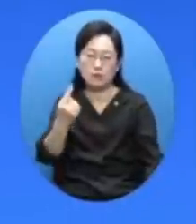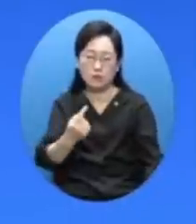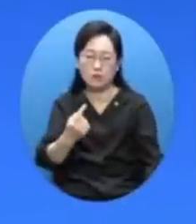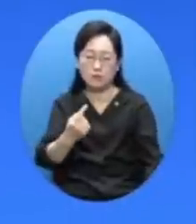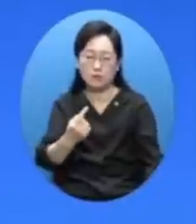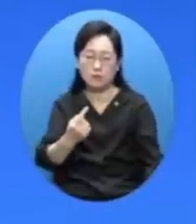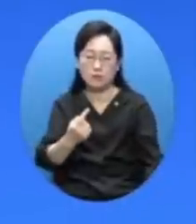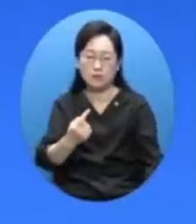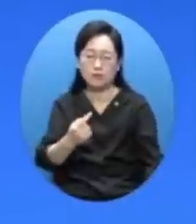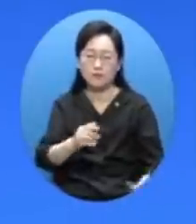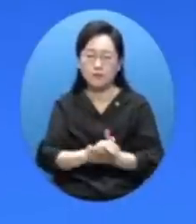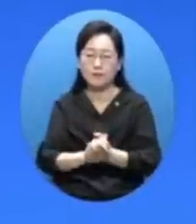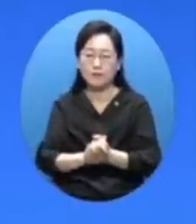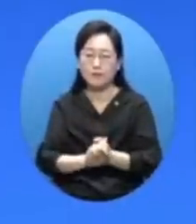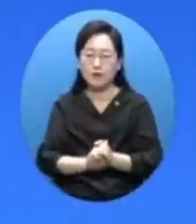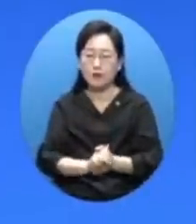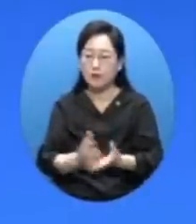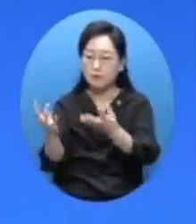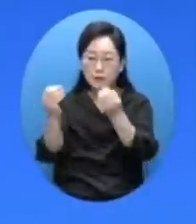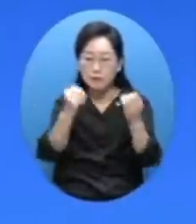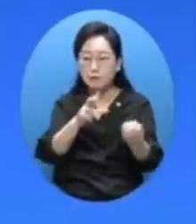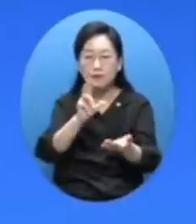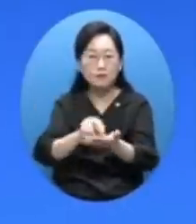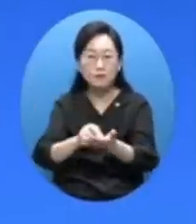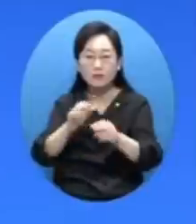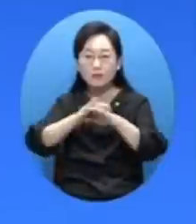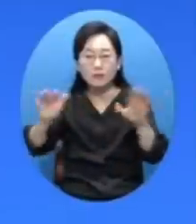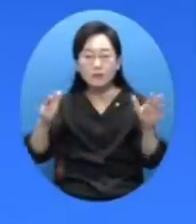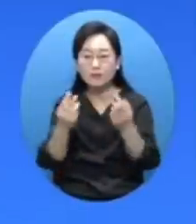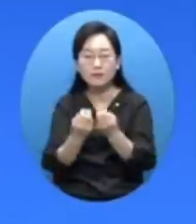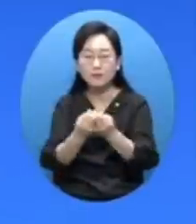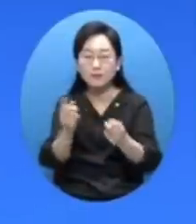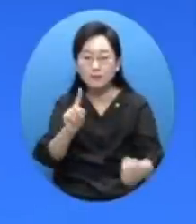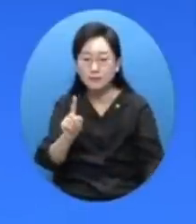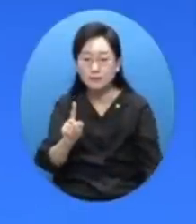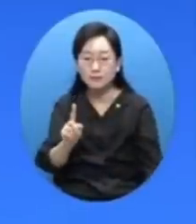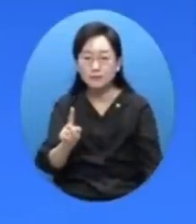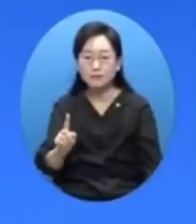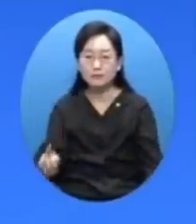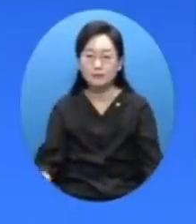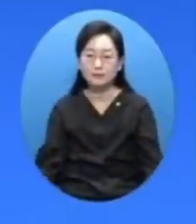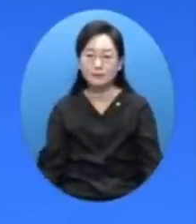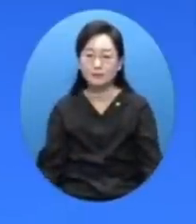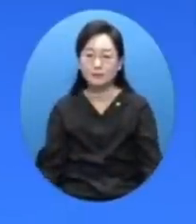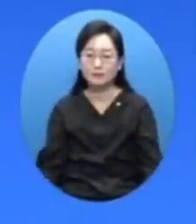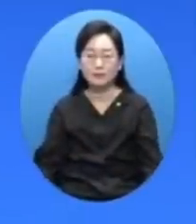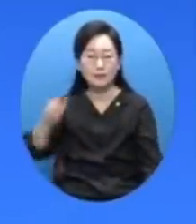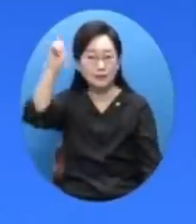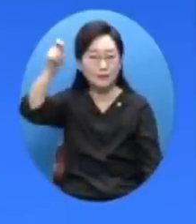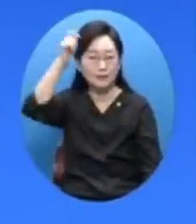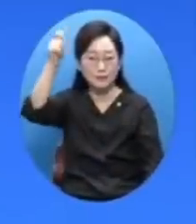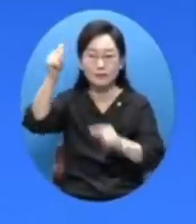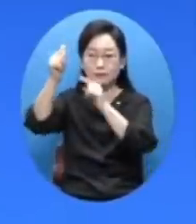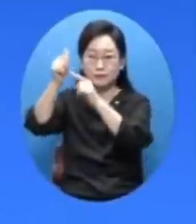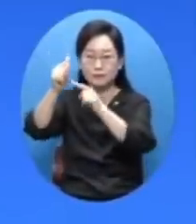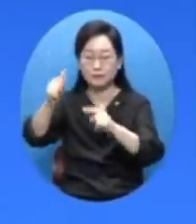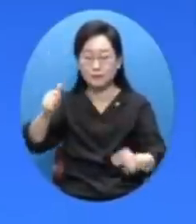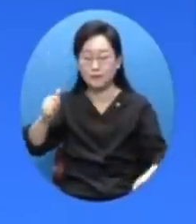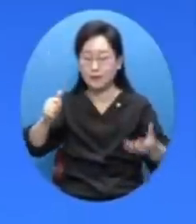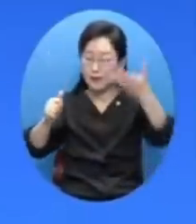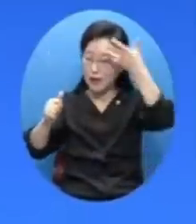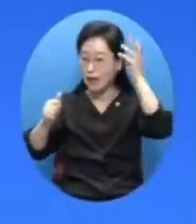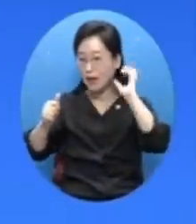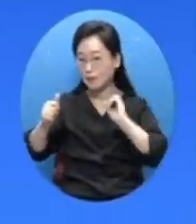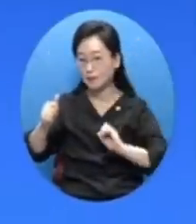피를 끄는 것입니다 어떻게이 많은 문제를 우리가 해결해 나갈 수가 있겠습니까 다윗이 압살롬의